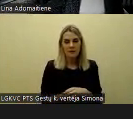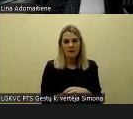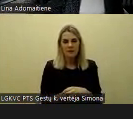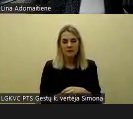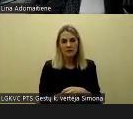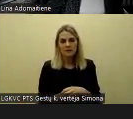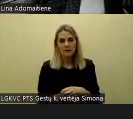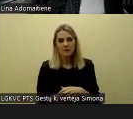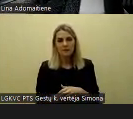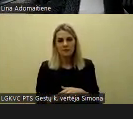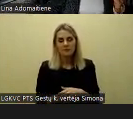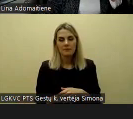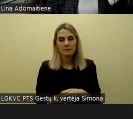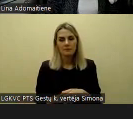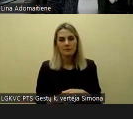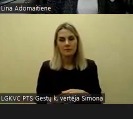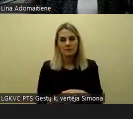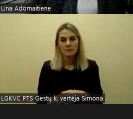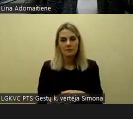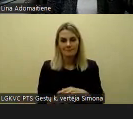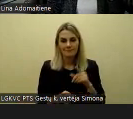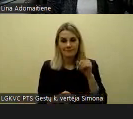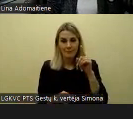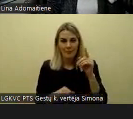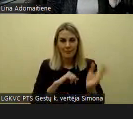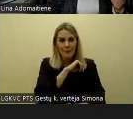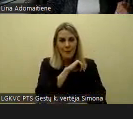tos paskutinės skruzdėlytės,